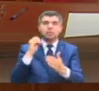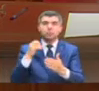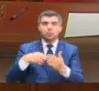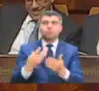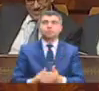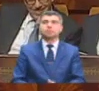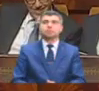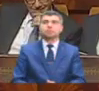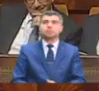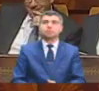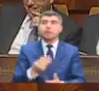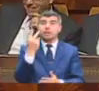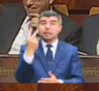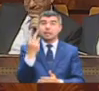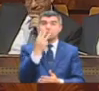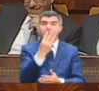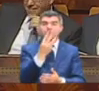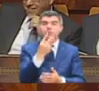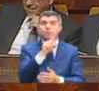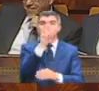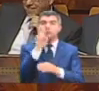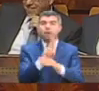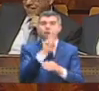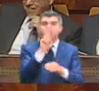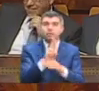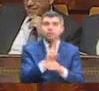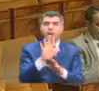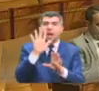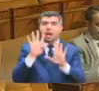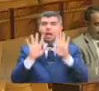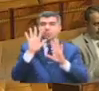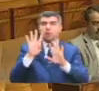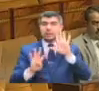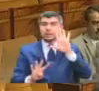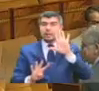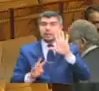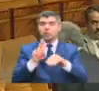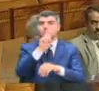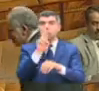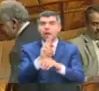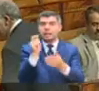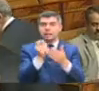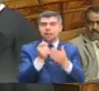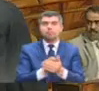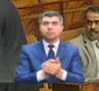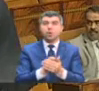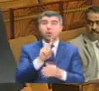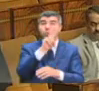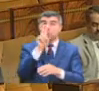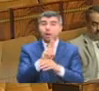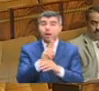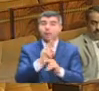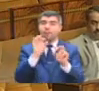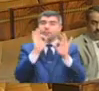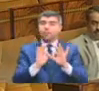كالتالي: 32 سؤالاً شفوياً و95 سؤالاً كتابياً. أما الأسئلة الكتابية